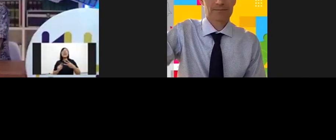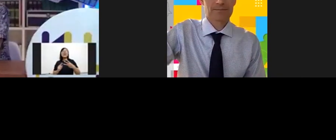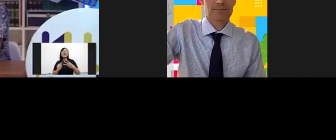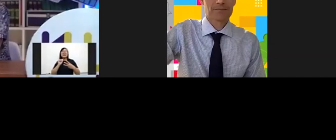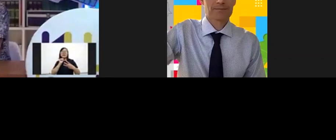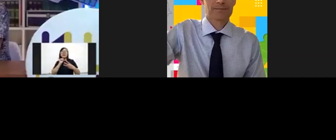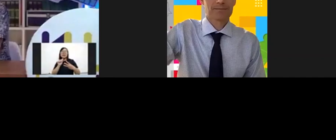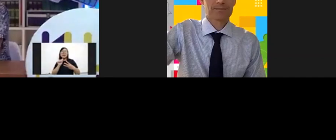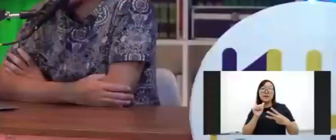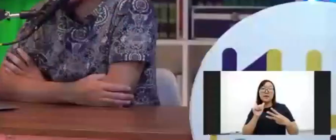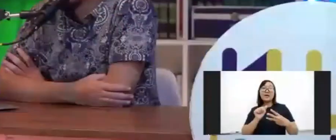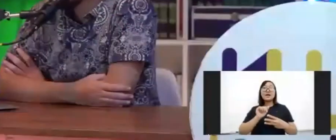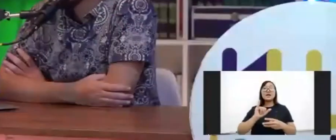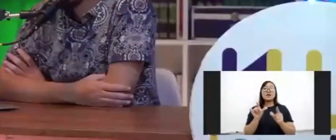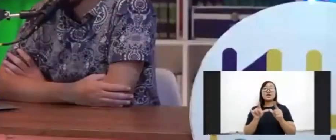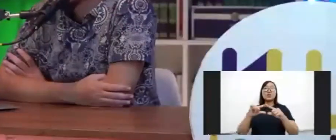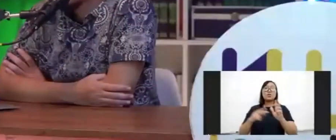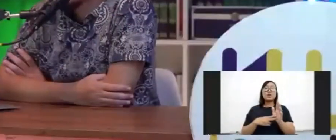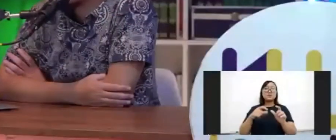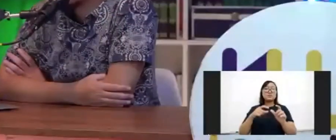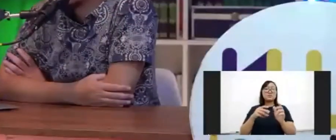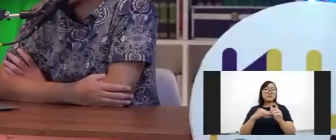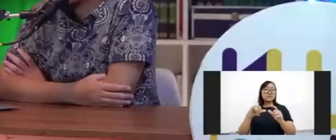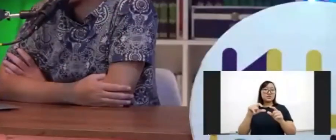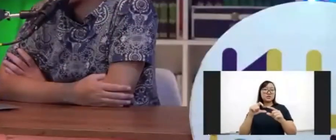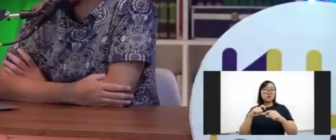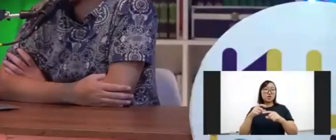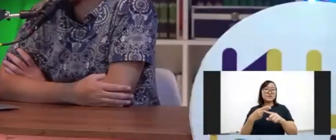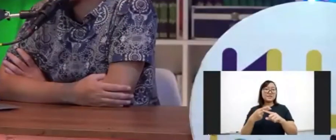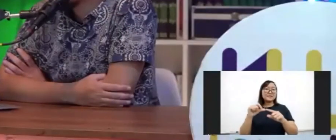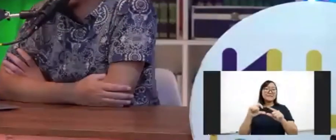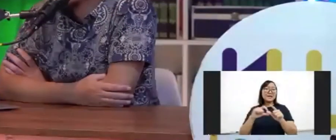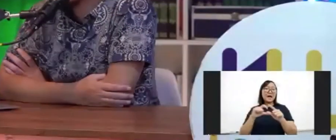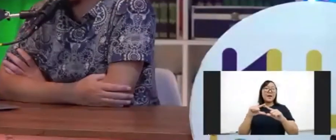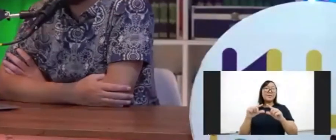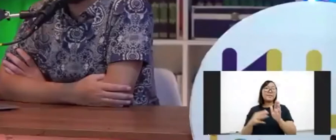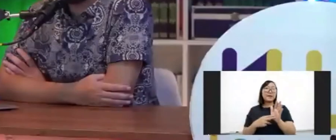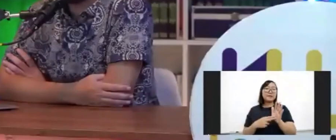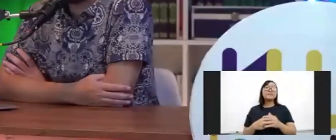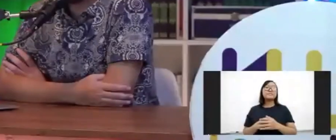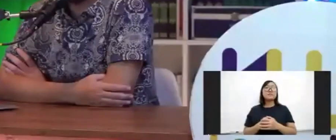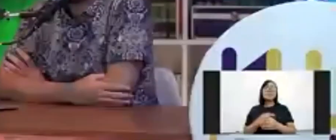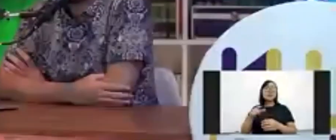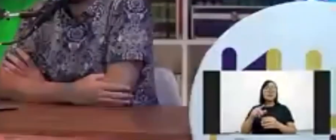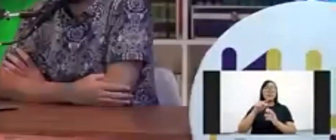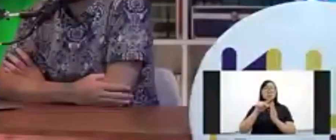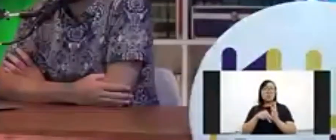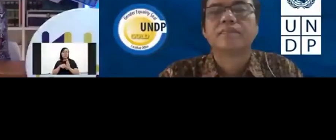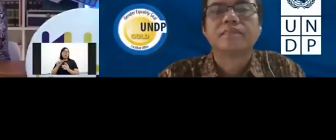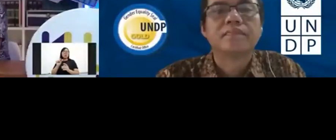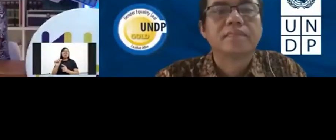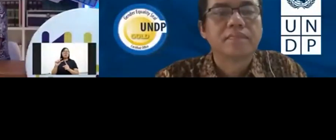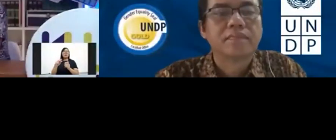Mas Iwan Mito zaman nasional Project Manager protect Project UNDP Indonesia